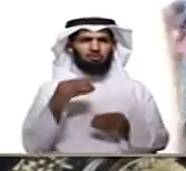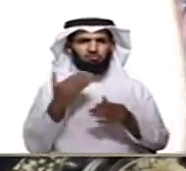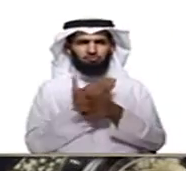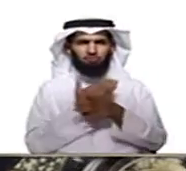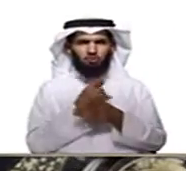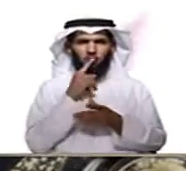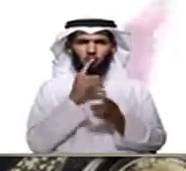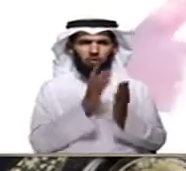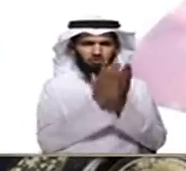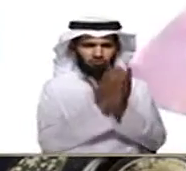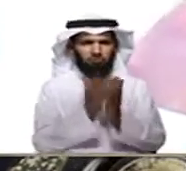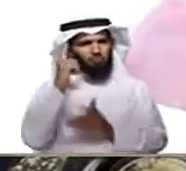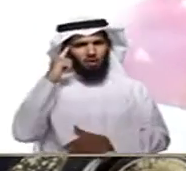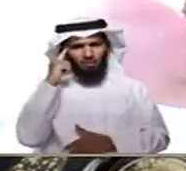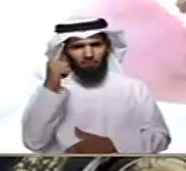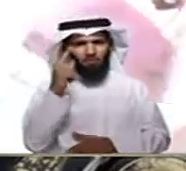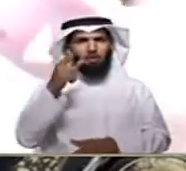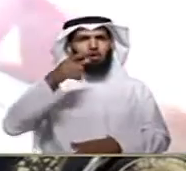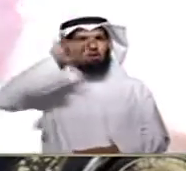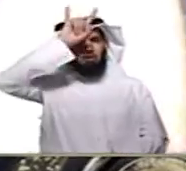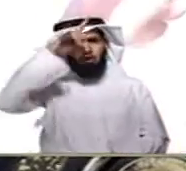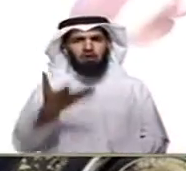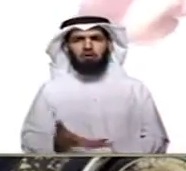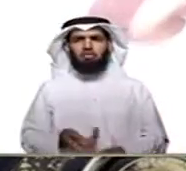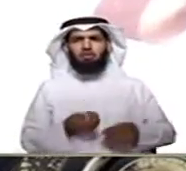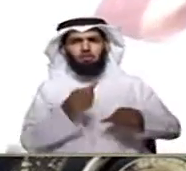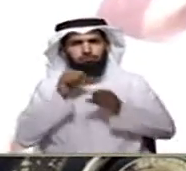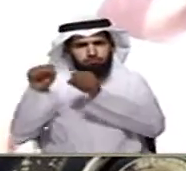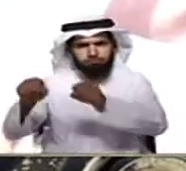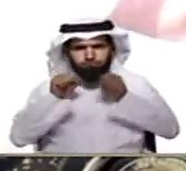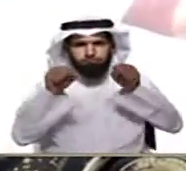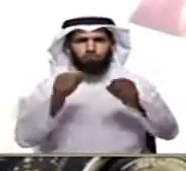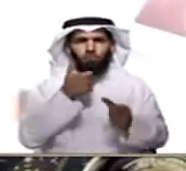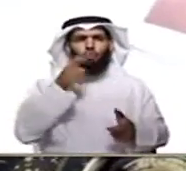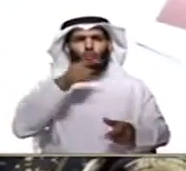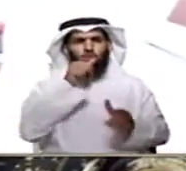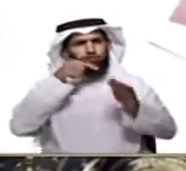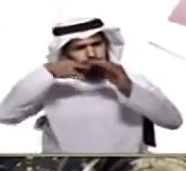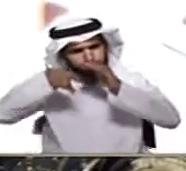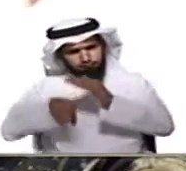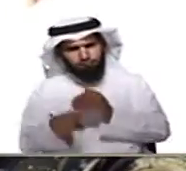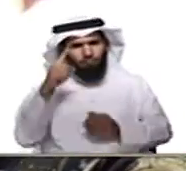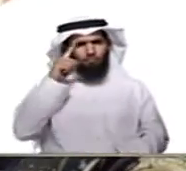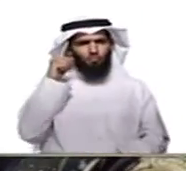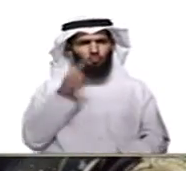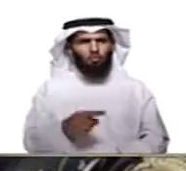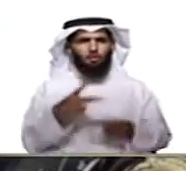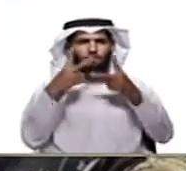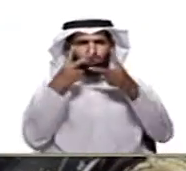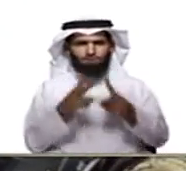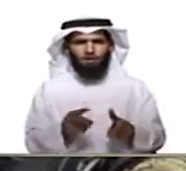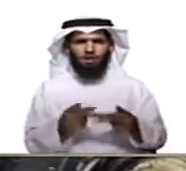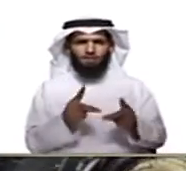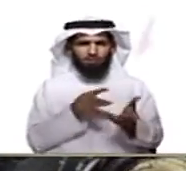موزعين بين نواخذة ومجدمية وبحارة، تحملهم 13 سفينة غوص لتبدأ رحلة المغادرة